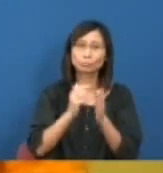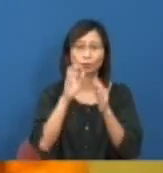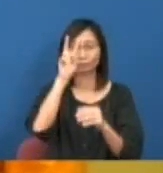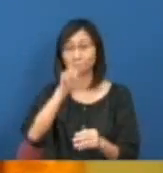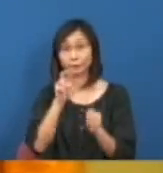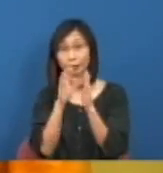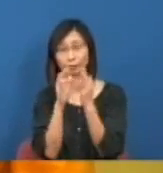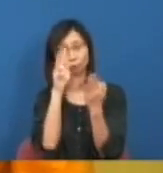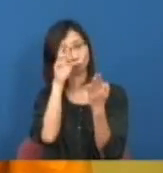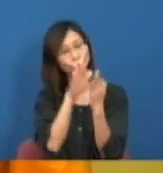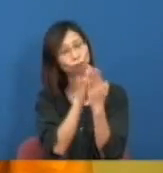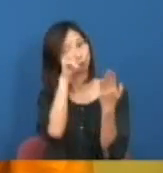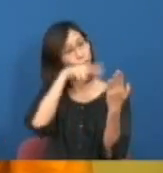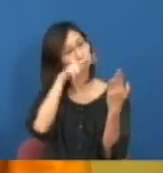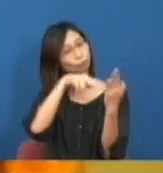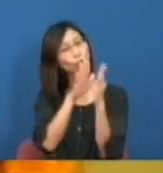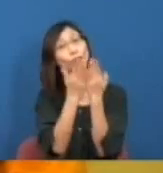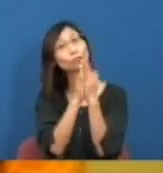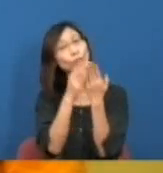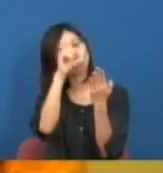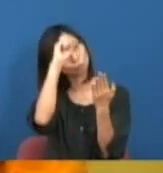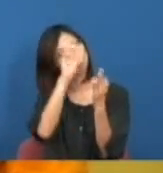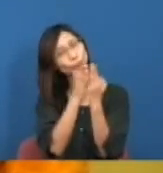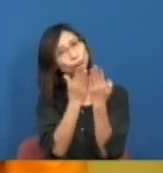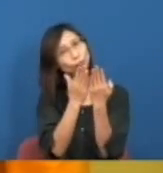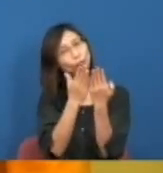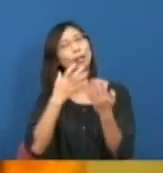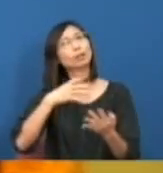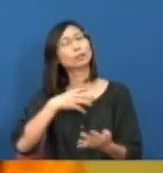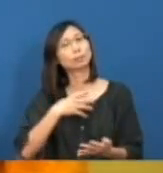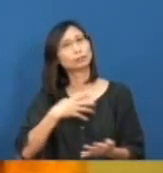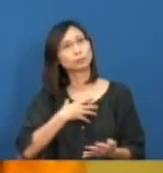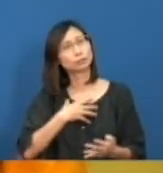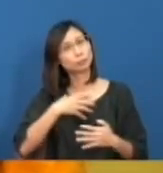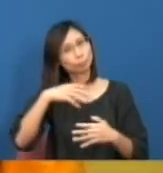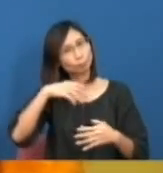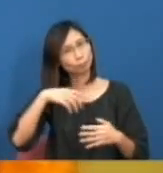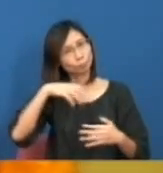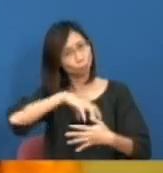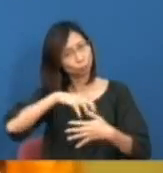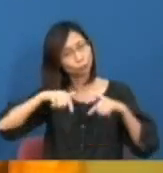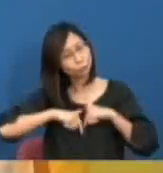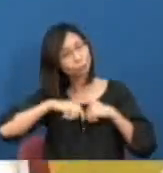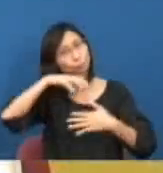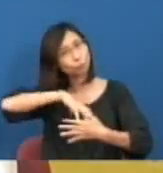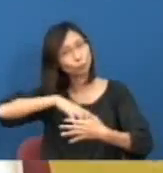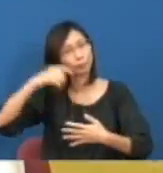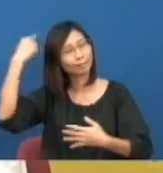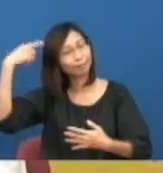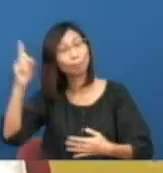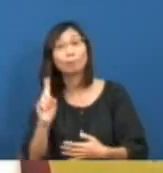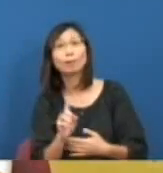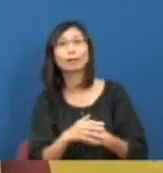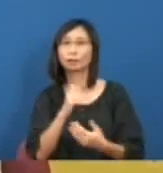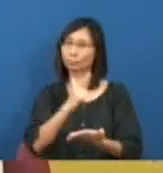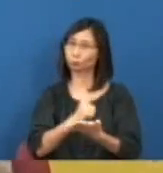錄嘅讀者，究竟用咩心態或者用咩態度去睇呢本書，其實都係好重要。 係咪即係好簡單啫嘛？即係等於佢喺